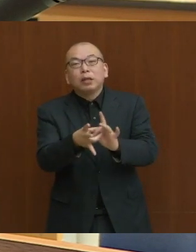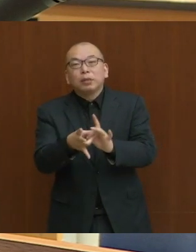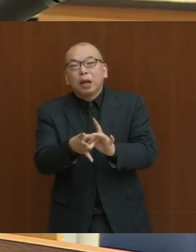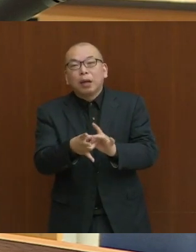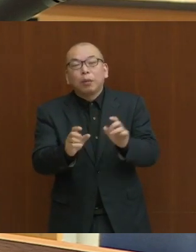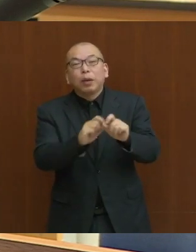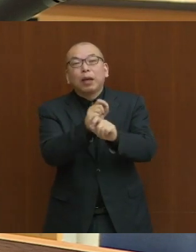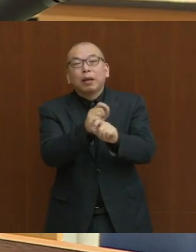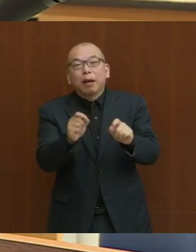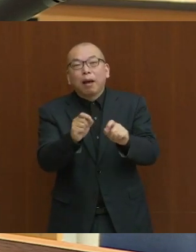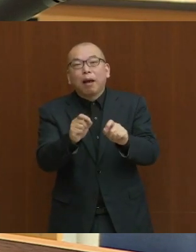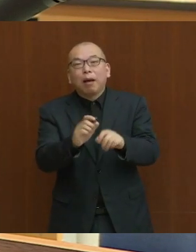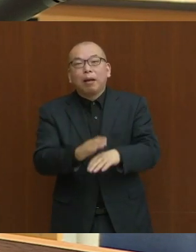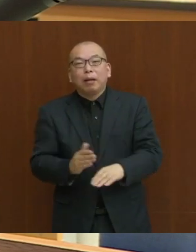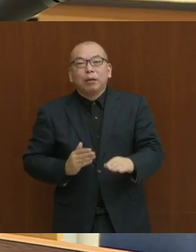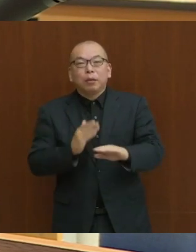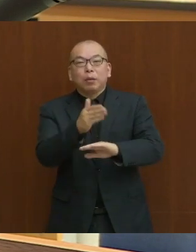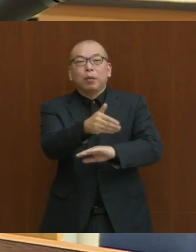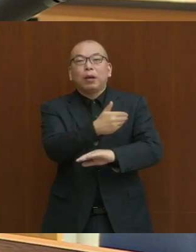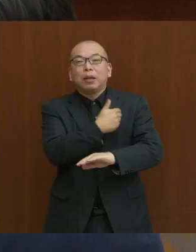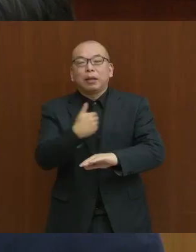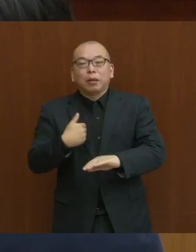こそ、乗り越えることができました。